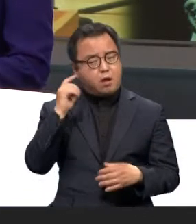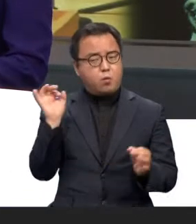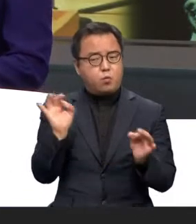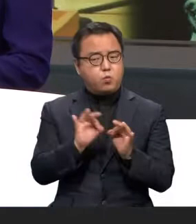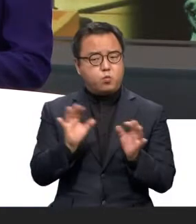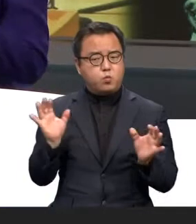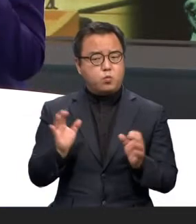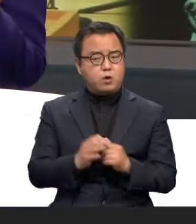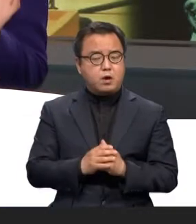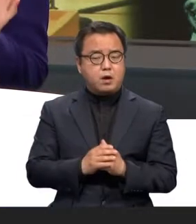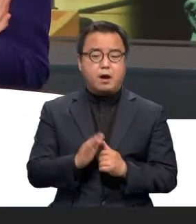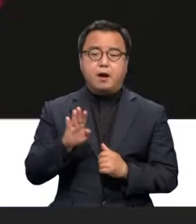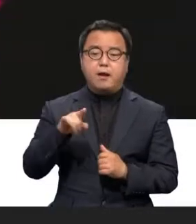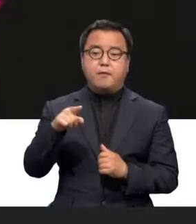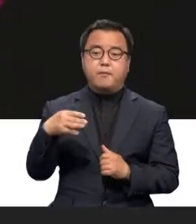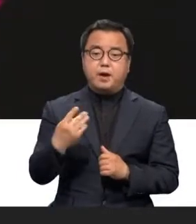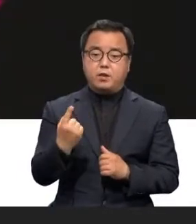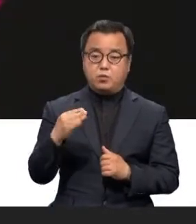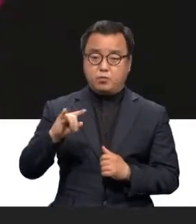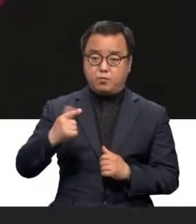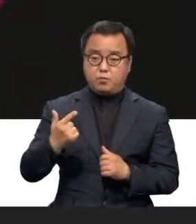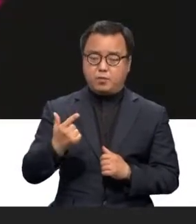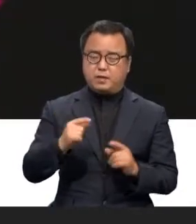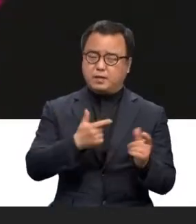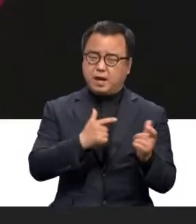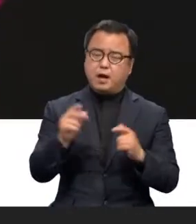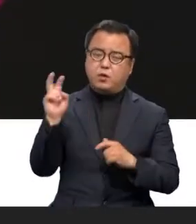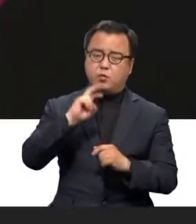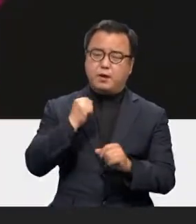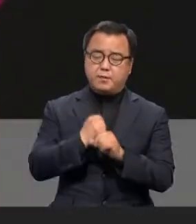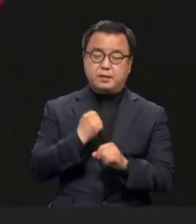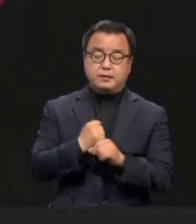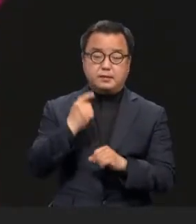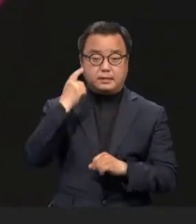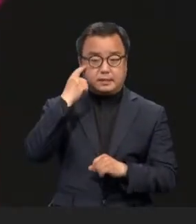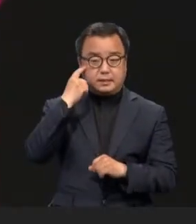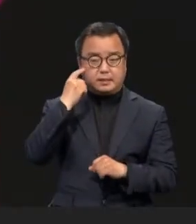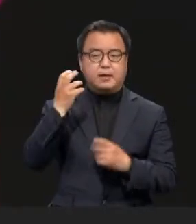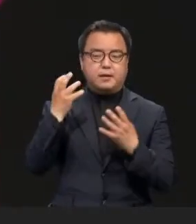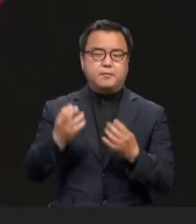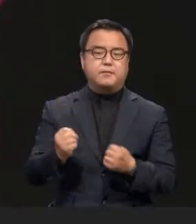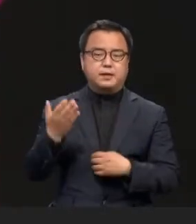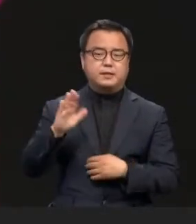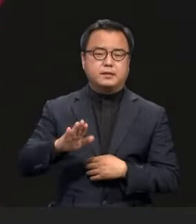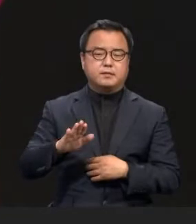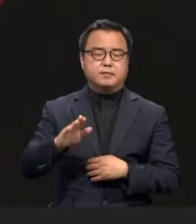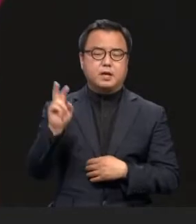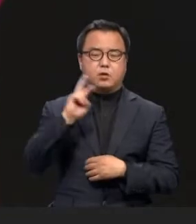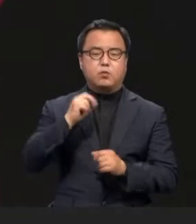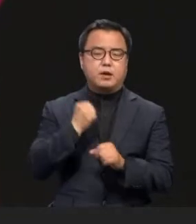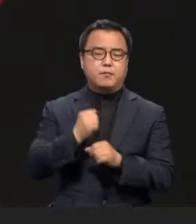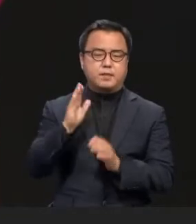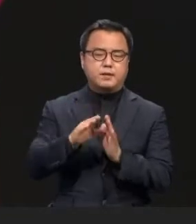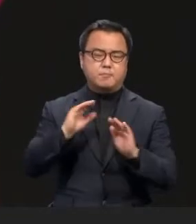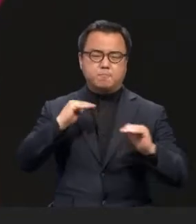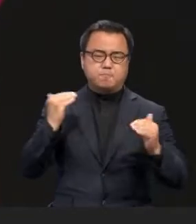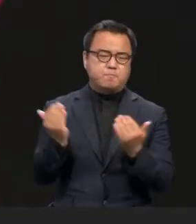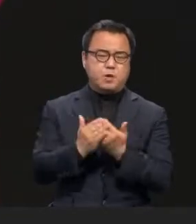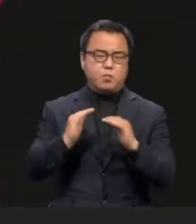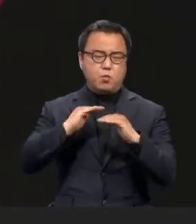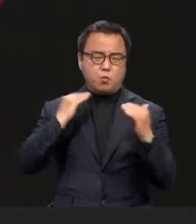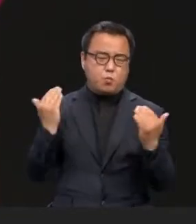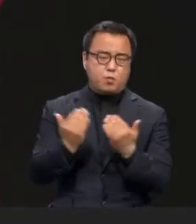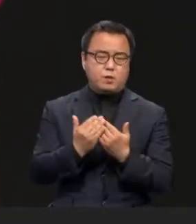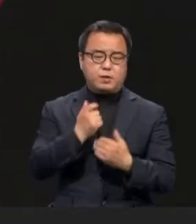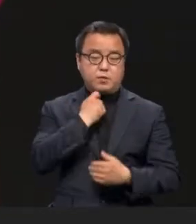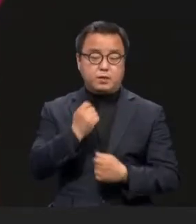그렇죠. 베토벤 하면 다작이라는 이미지를 떠올리시는 분들도 많겠지만 베토벤은 작곡을 할 때 완벽에 완벽을 기했기 때문에